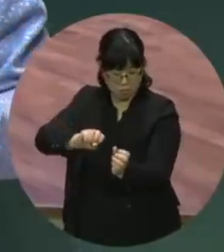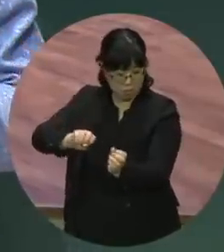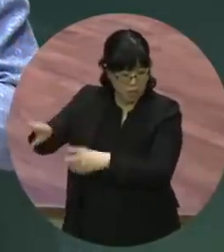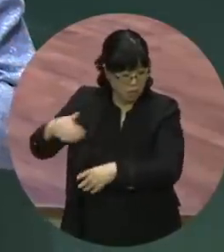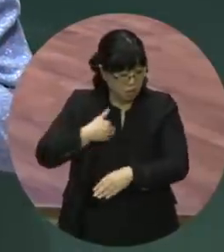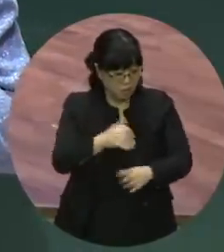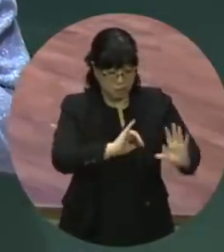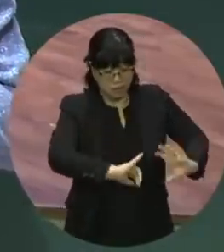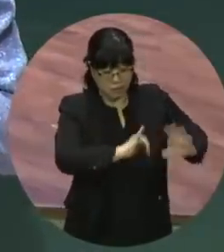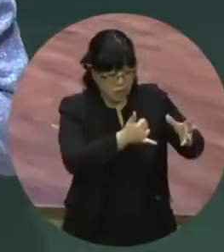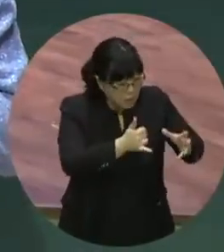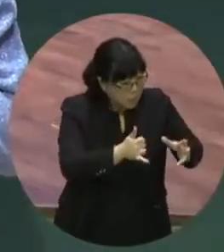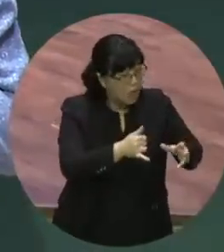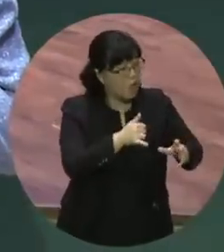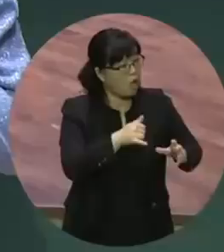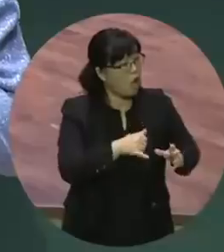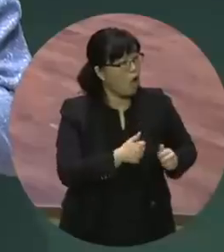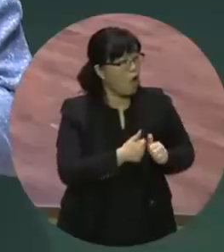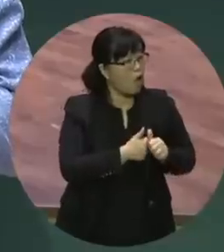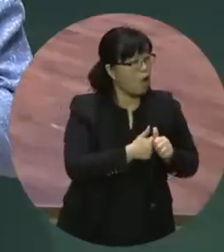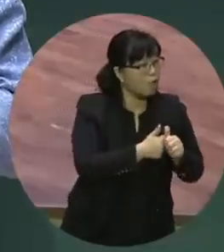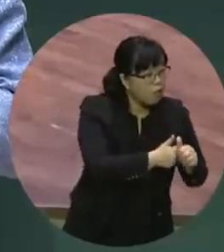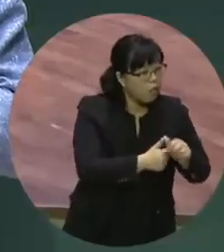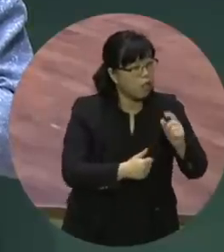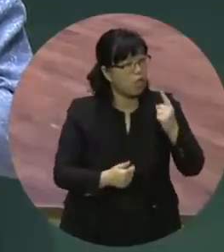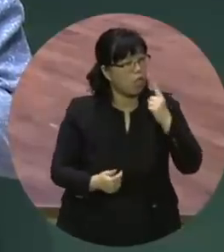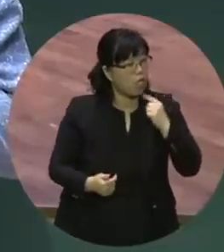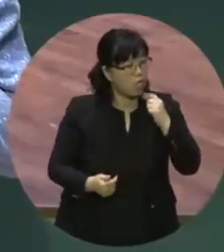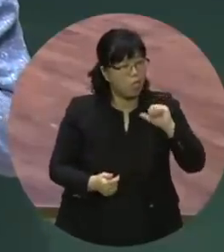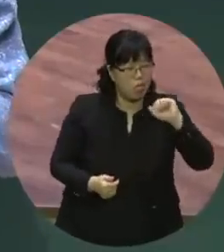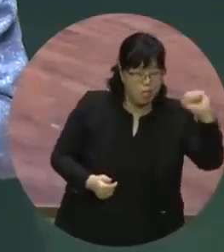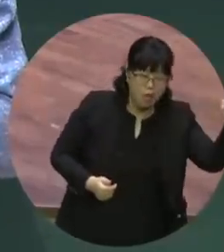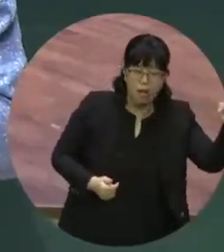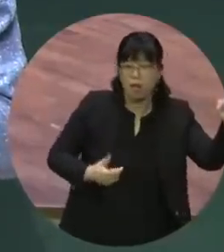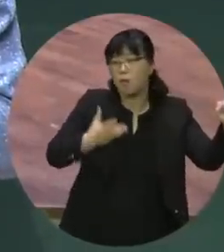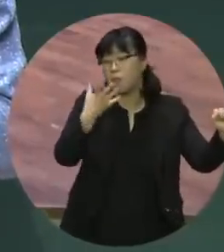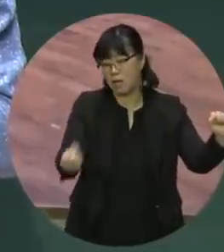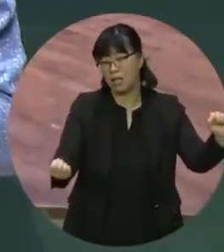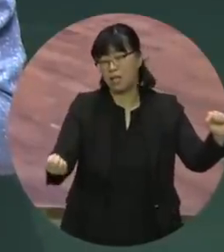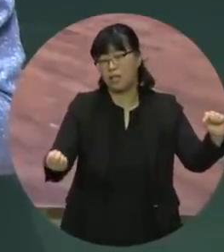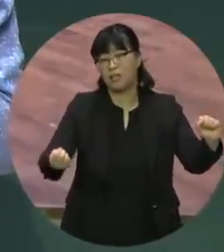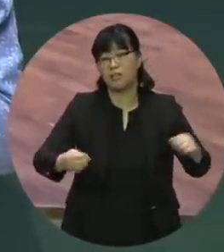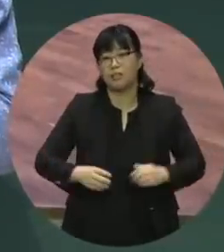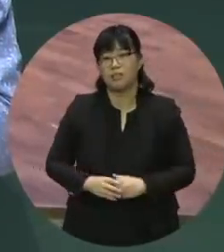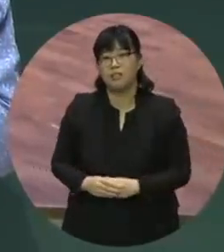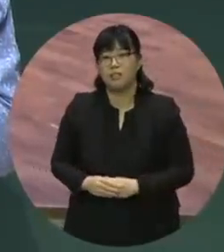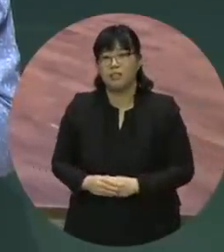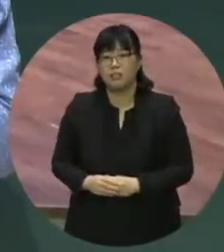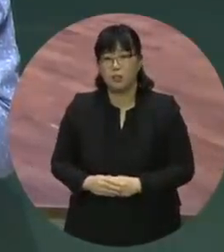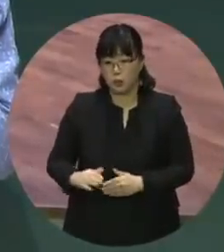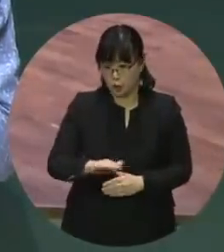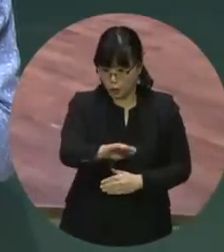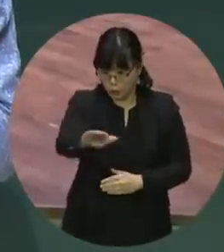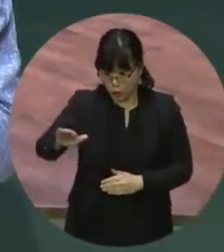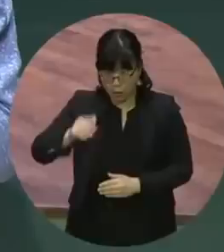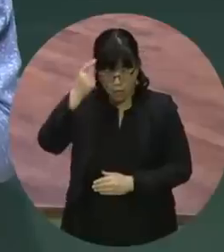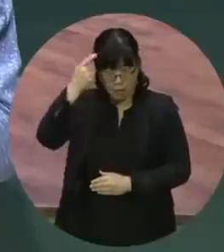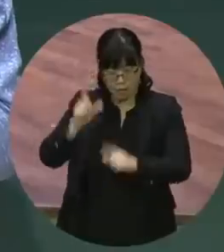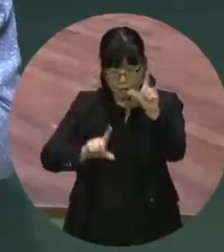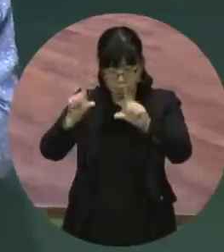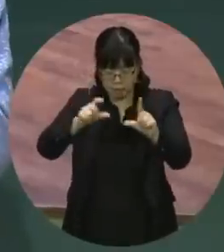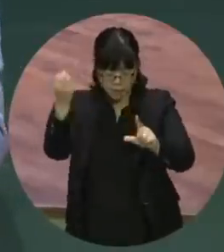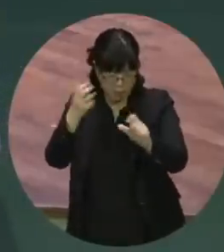이게 영적 자세를 오늘부터 이번 특별히 집중 새벽기도 하면서 영적 자세를 바꾸시기